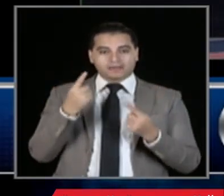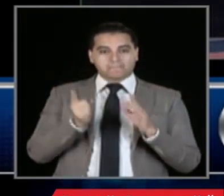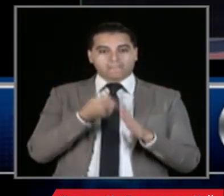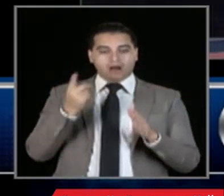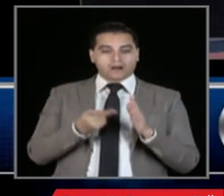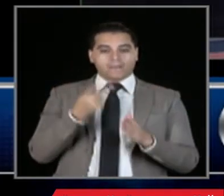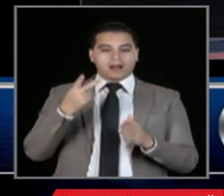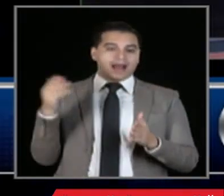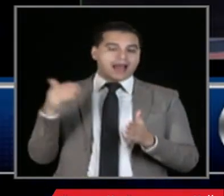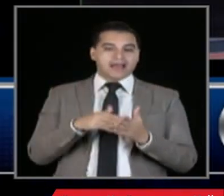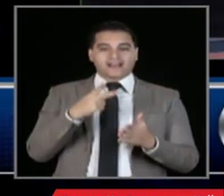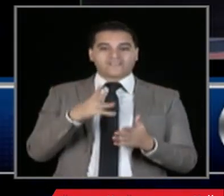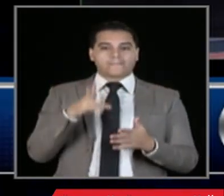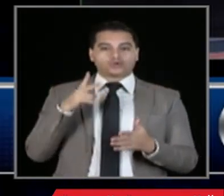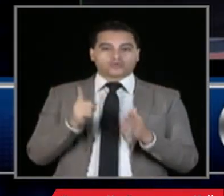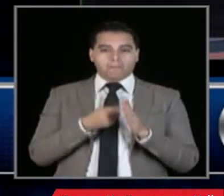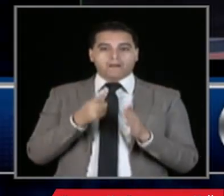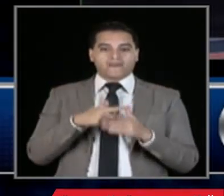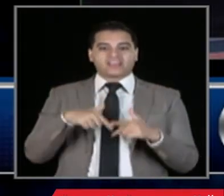عام 2024؟